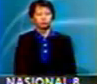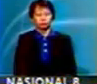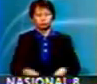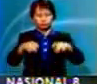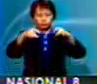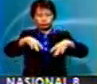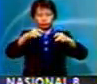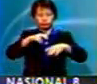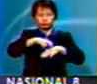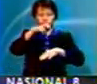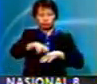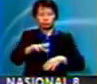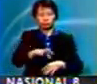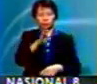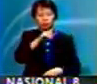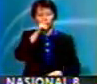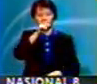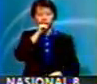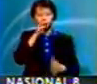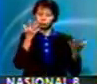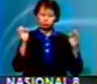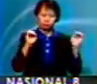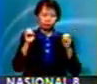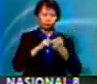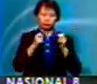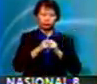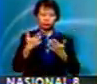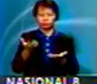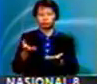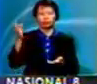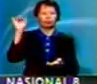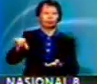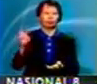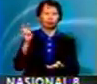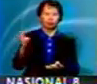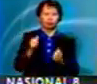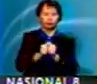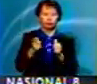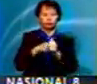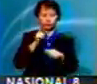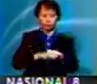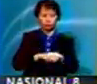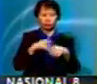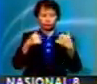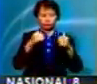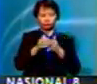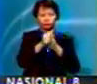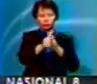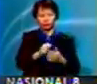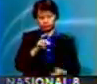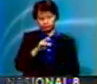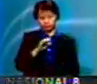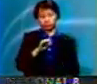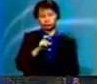Australia turun selaku pasukan pilihan nyata tidak menghadapi masalah untuk menjinakkan Timor Leste. Babak pertama, Australia yang dibimbing Robert